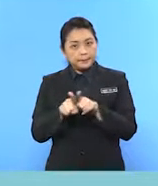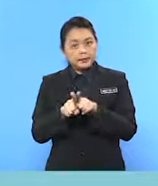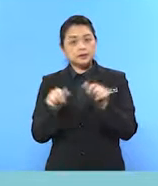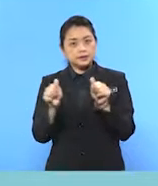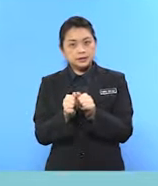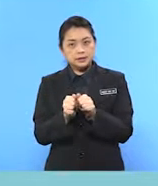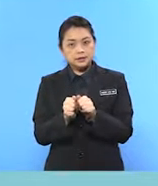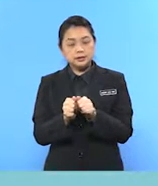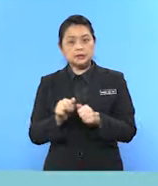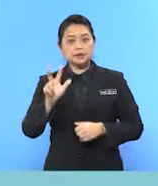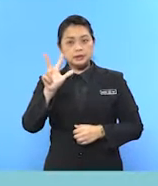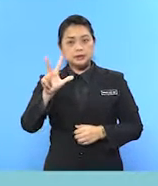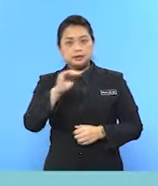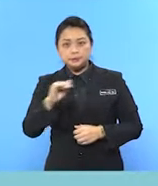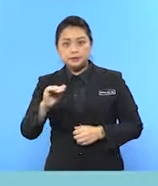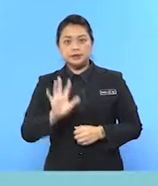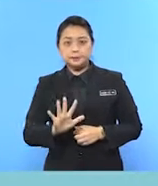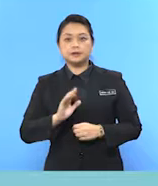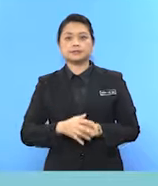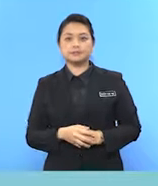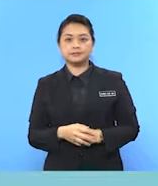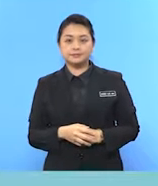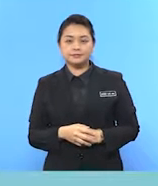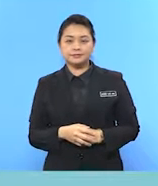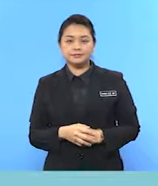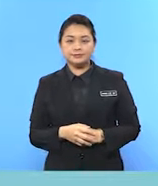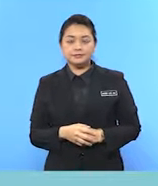bersamaan dengan 4/5.